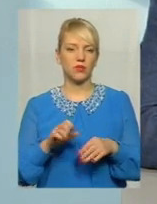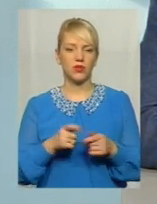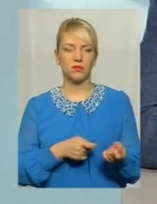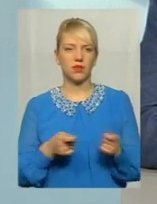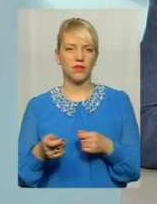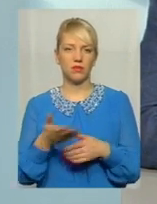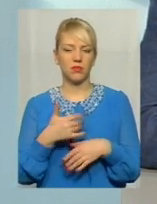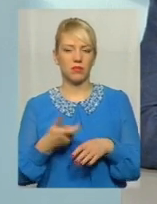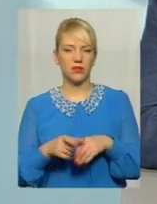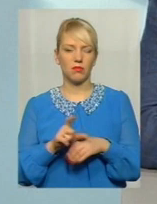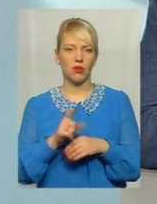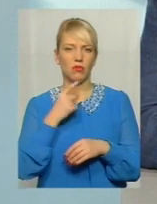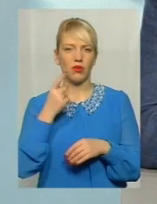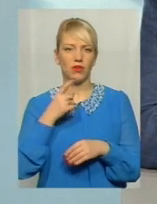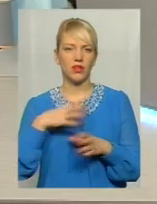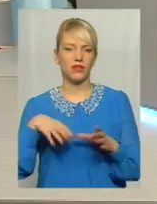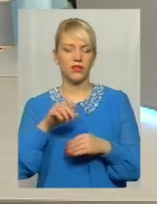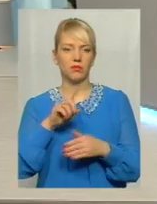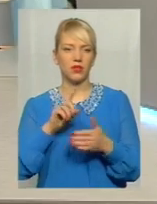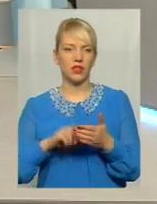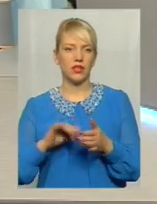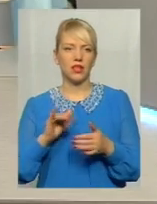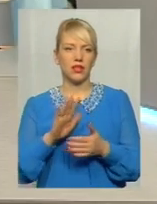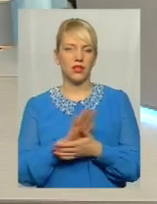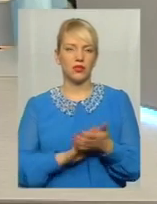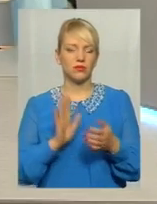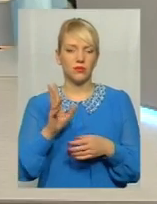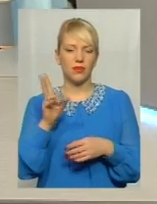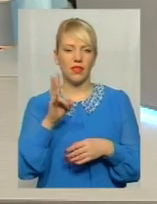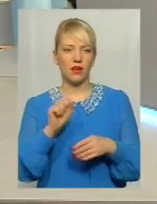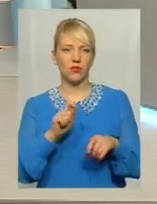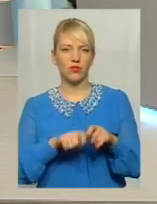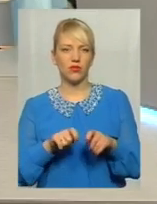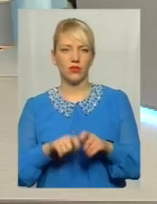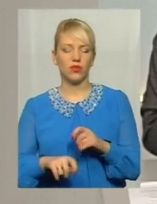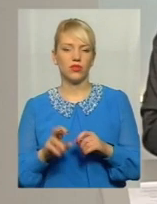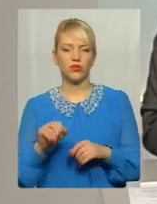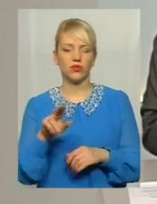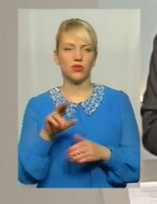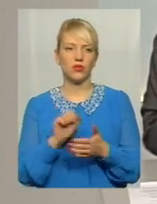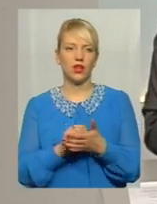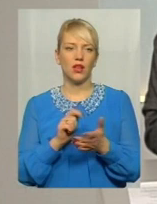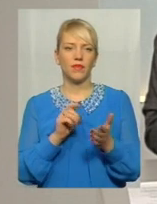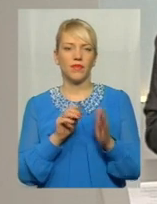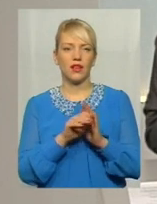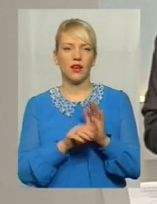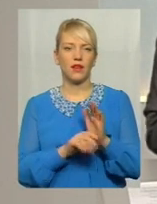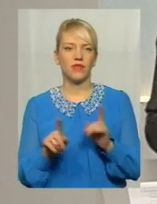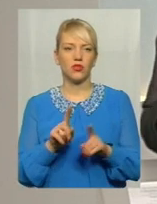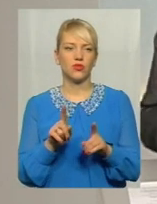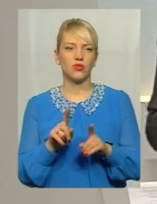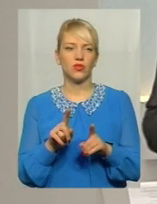проговорили всі ці питання. Ну, відповідно, ми будемо ще тримати на контролі. Але все ж таки, з приводу графіку, що не